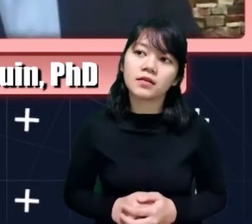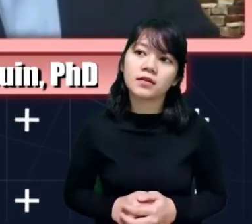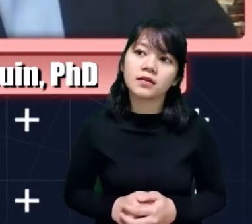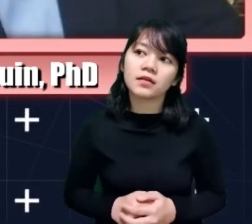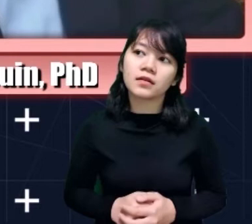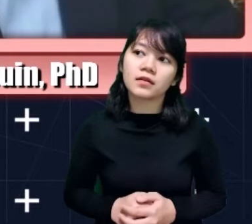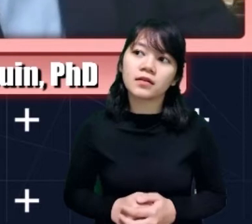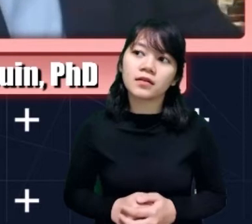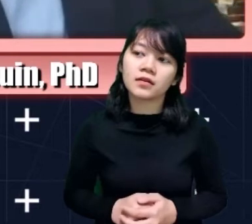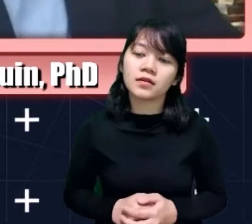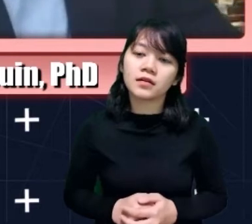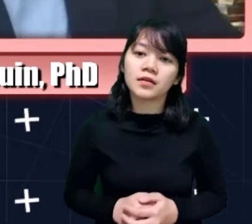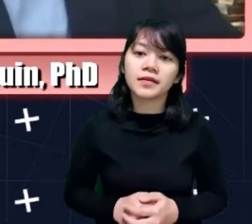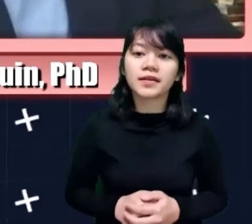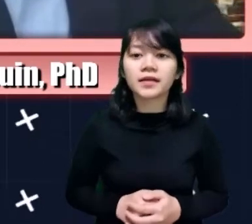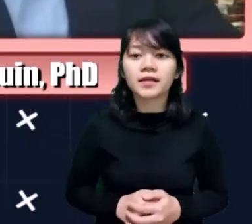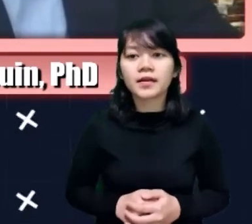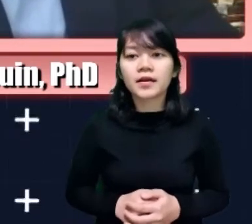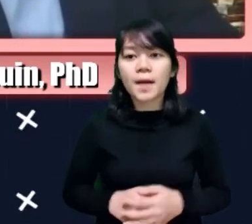Oke, jadi Bilangan pasal yang